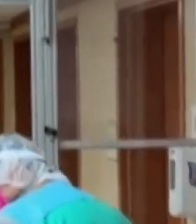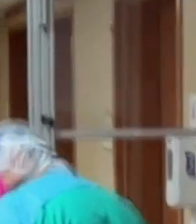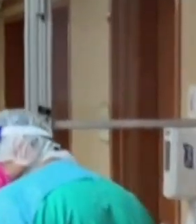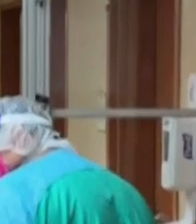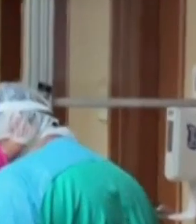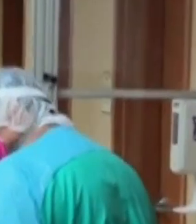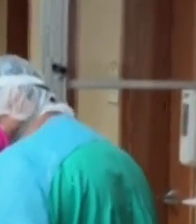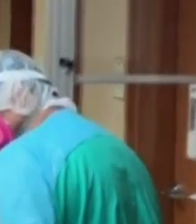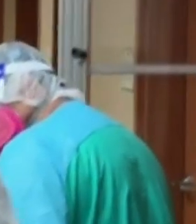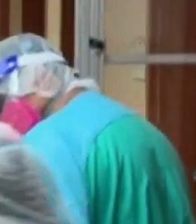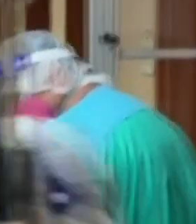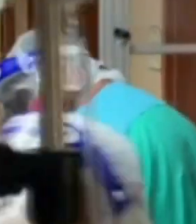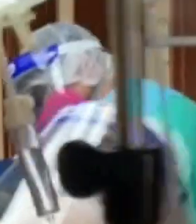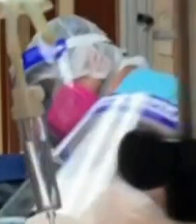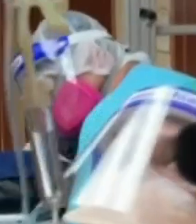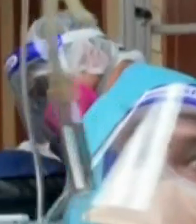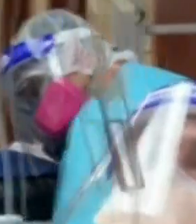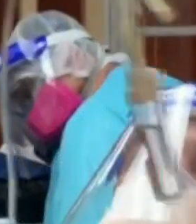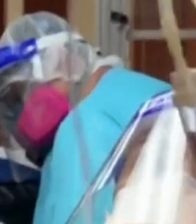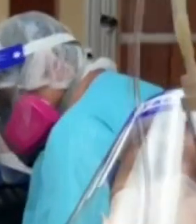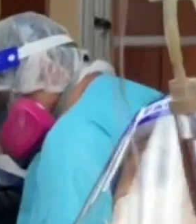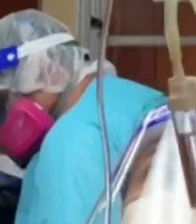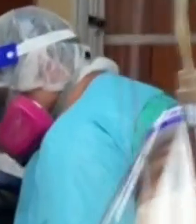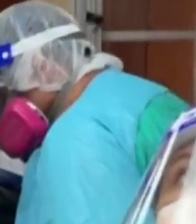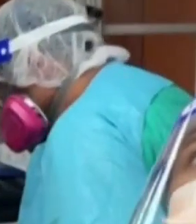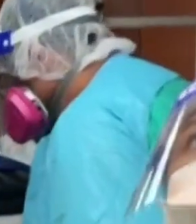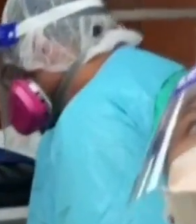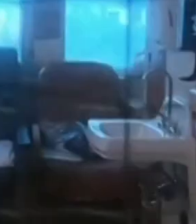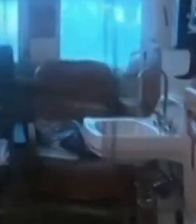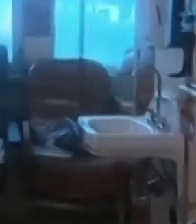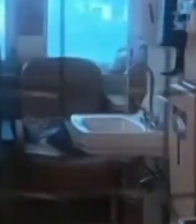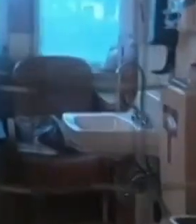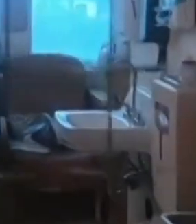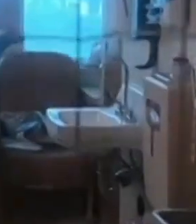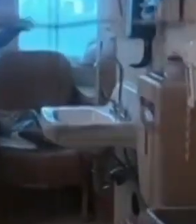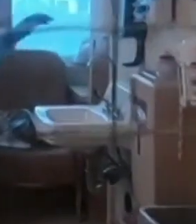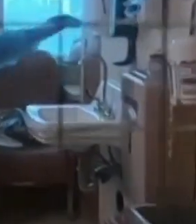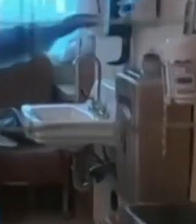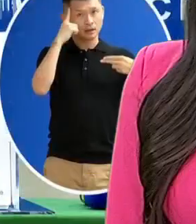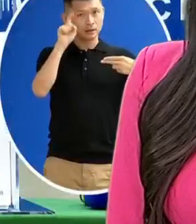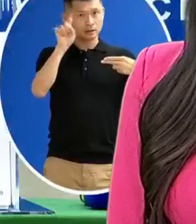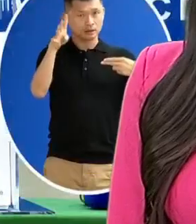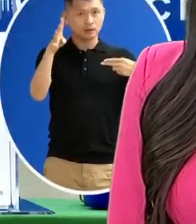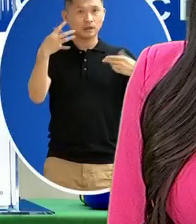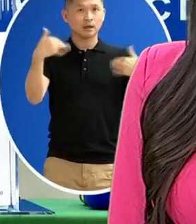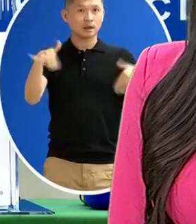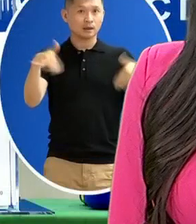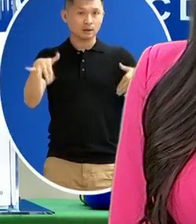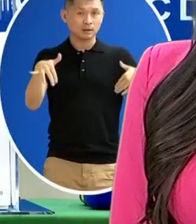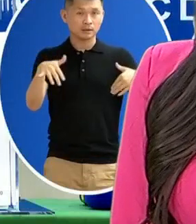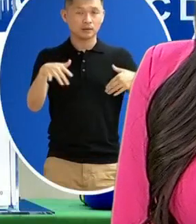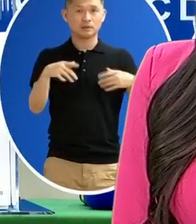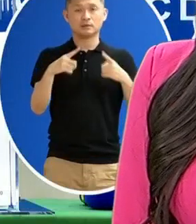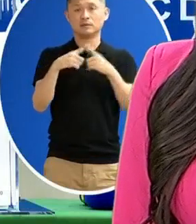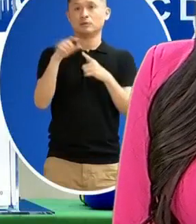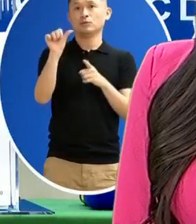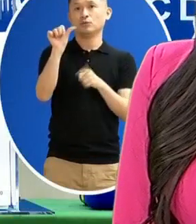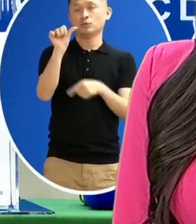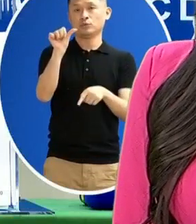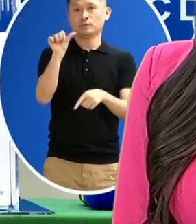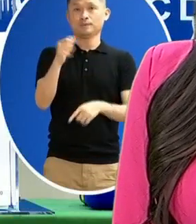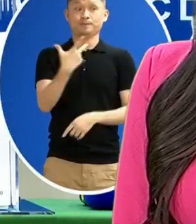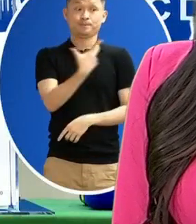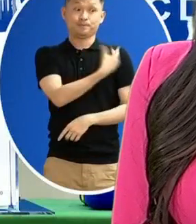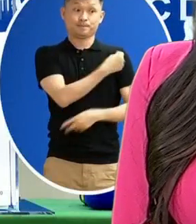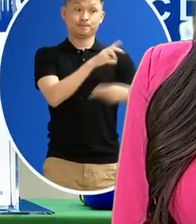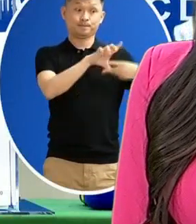况越来越多，也成为最容易受到感染的族群。记者综合报道。 疫苗保护力到底高不高？这回